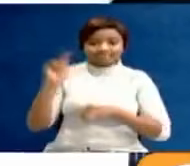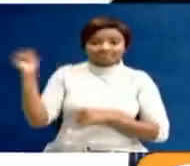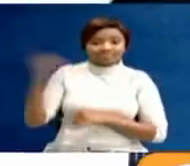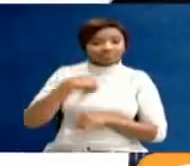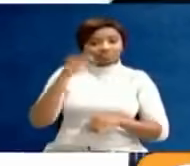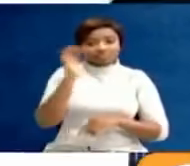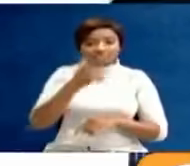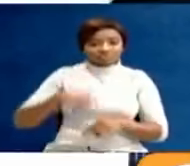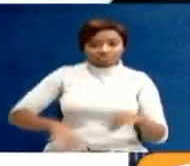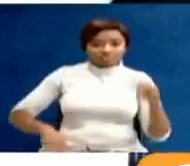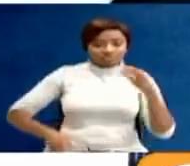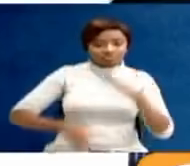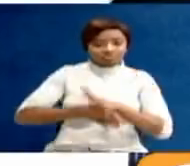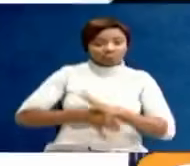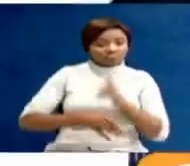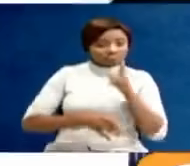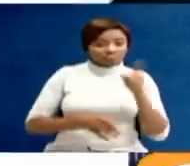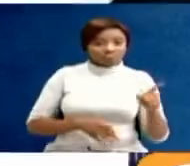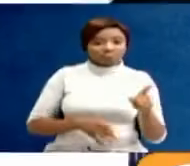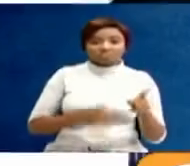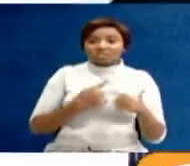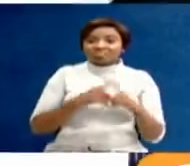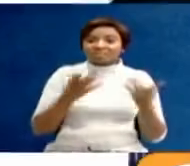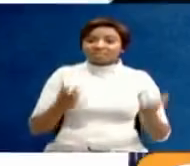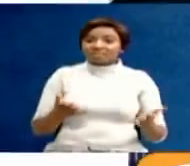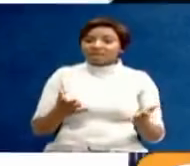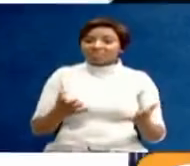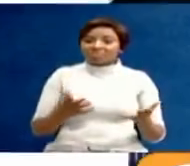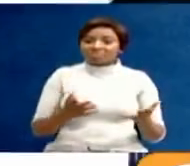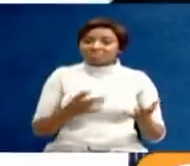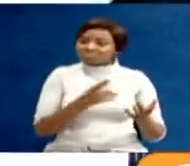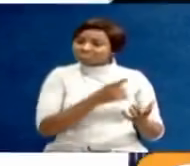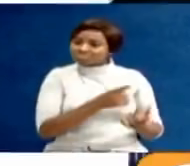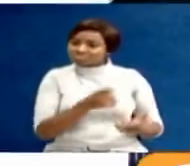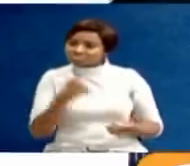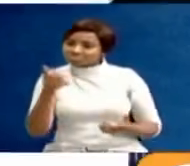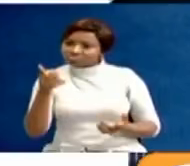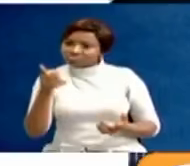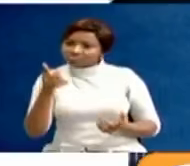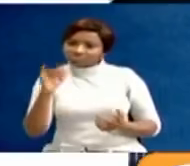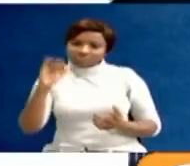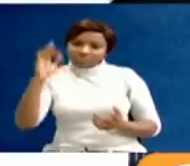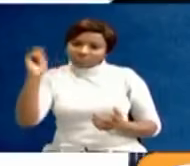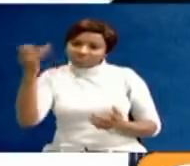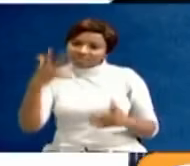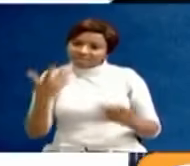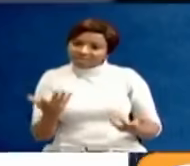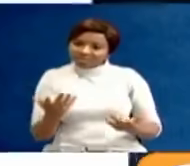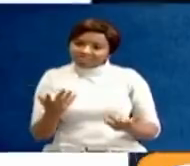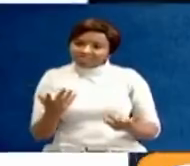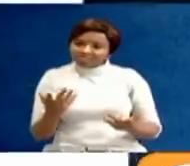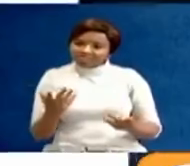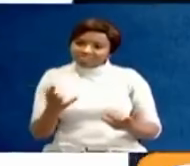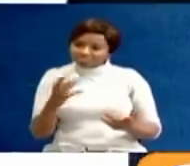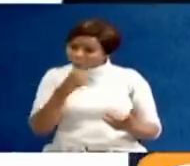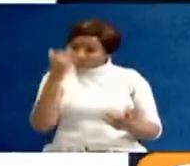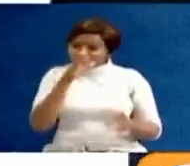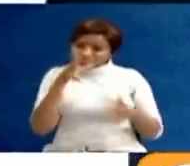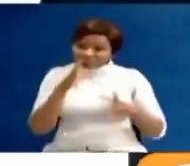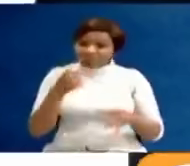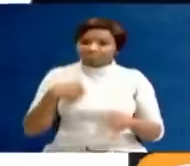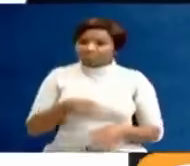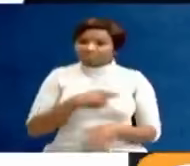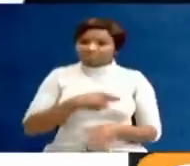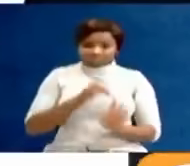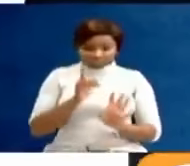Ulituomba tumpeleke nyumbani. Hatuwezi kumpendekeza Odinga mlimani ama hata mgombea mwingine wa urais wa kulazimishwa.